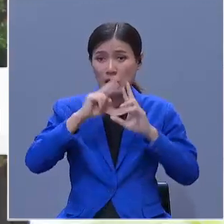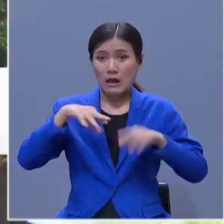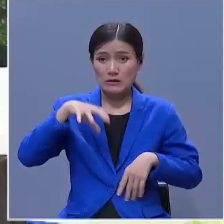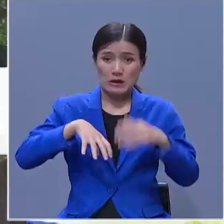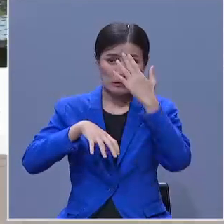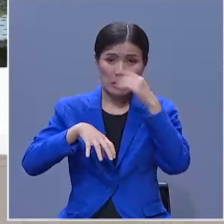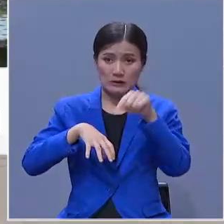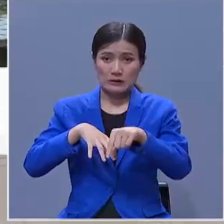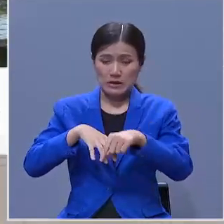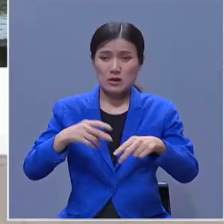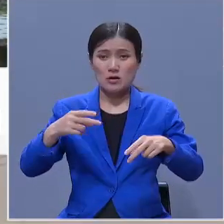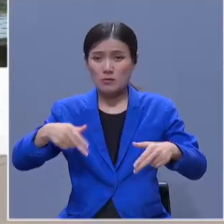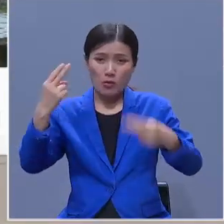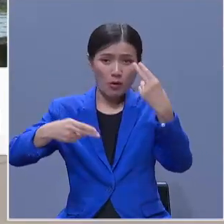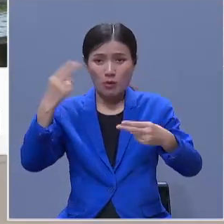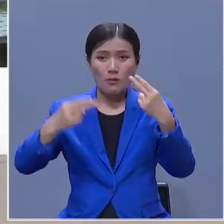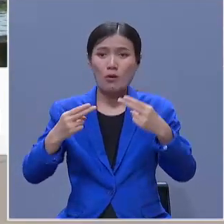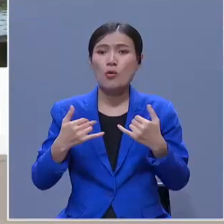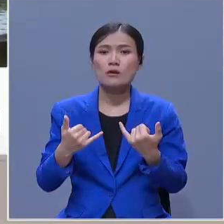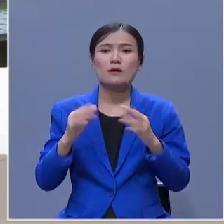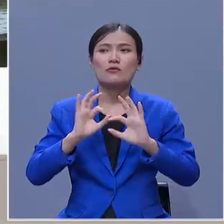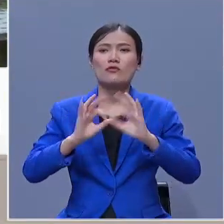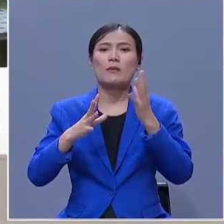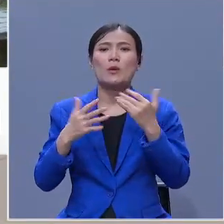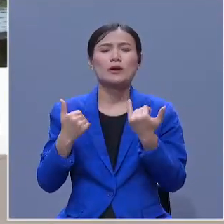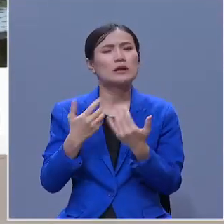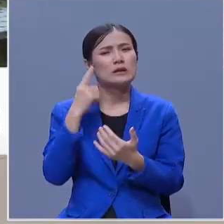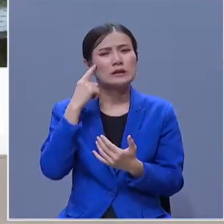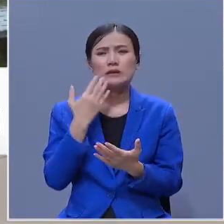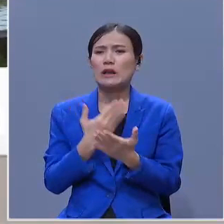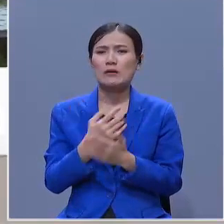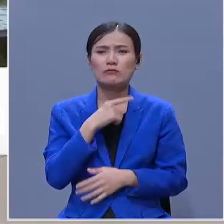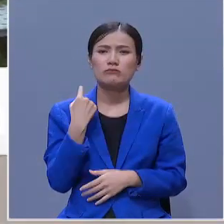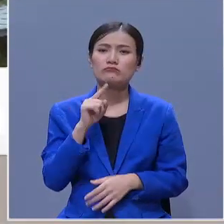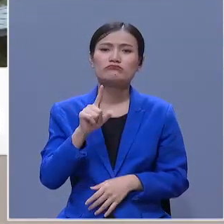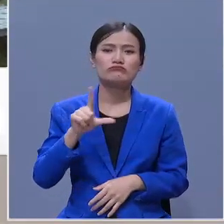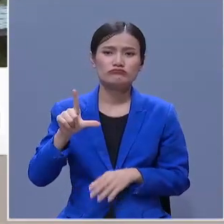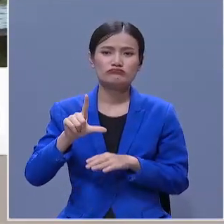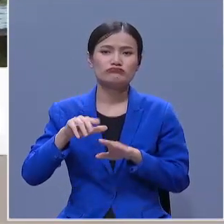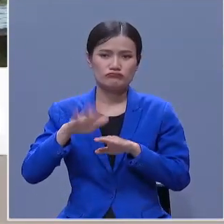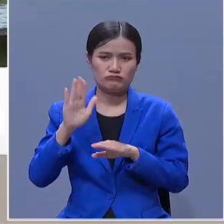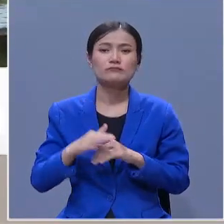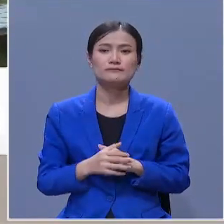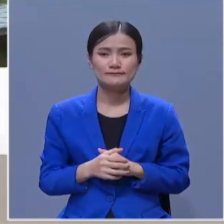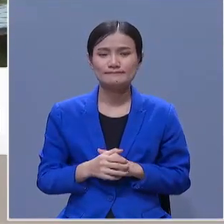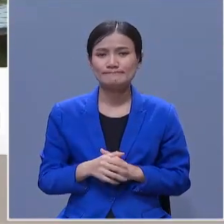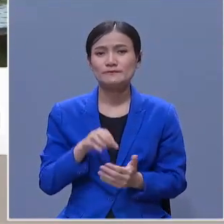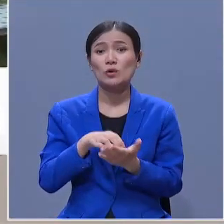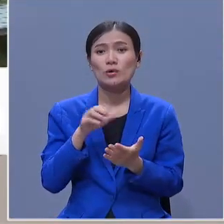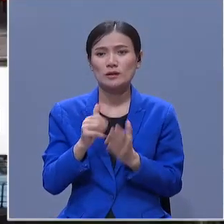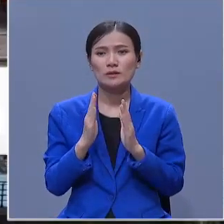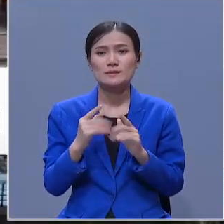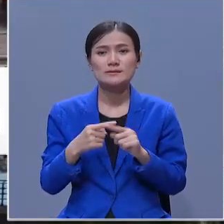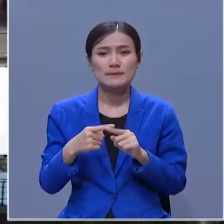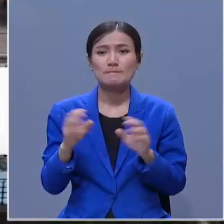จนมาเกิดเหตุไฟไหม้ส่วนมูลค่าความเสียหายเบื้องต้นคาดว่าไม่ต่ำกว่า1ล้านบาทนะครับเพราะดีที่ไม่มีใครเป็นอะ